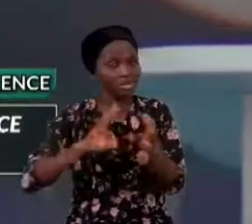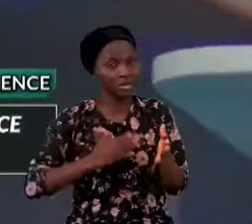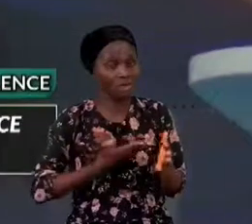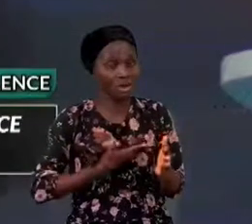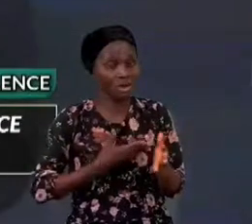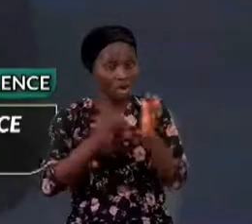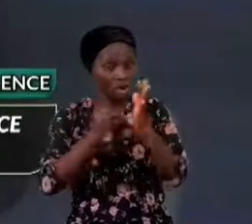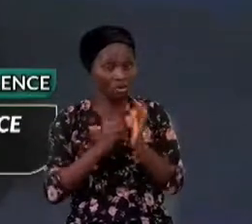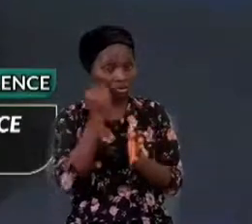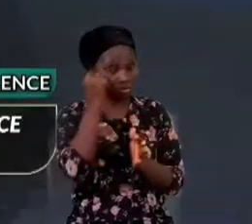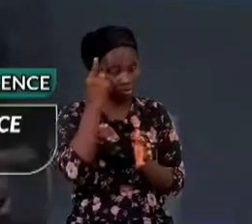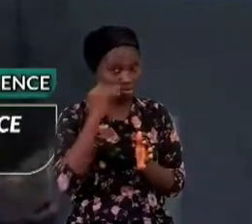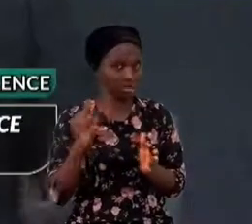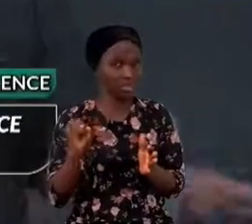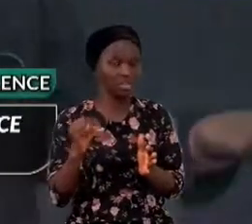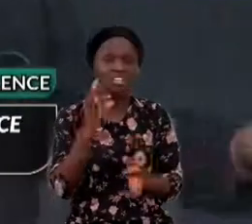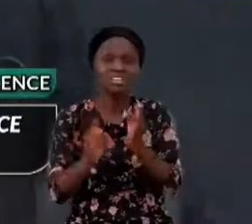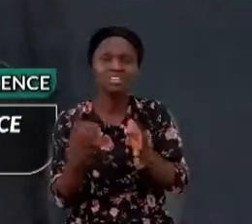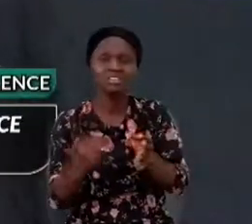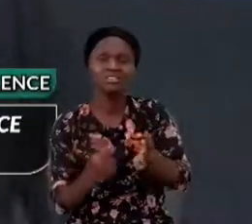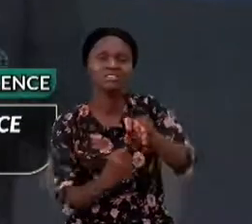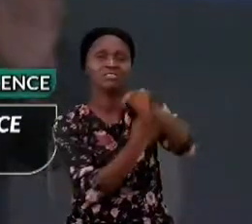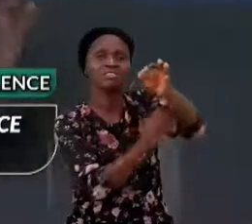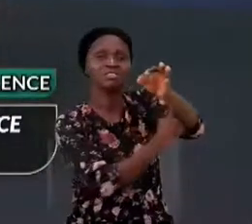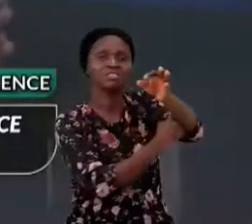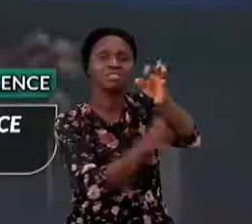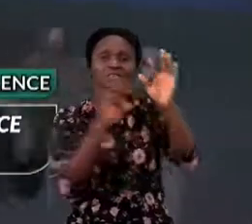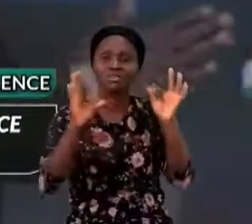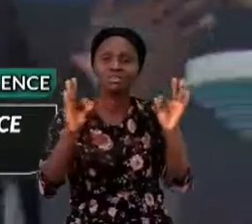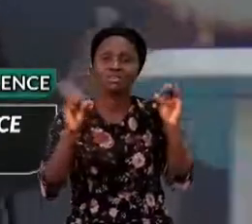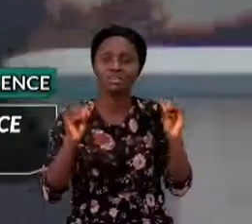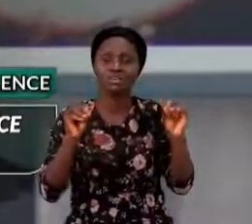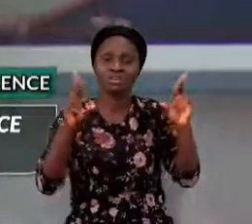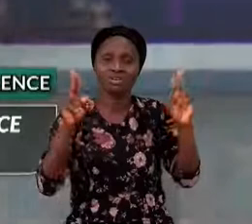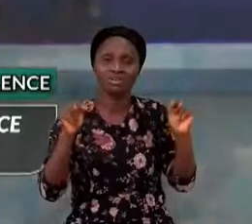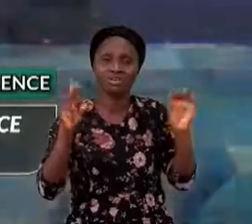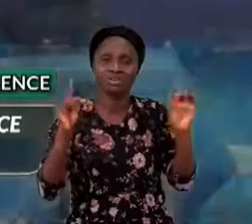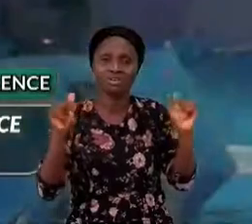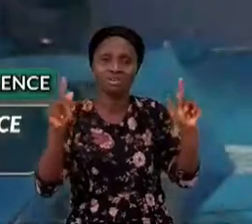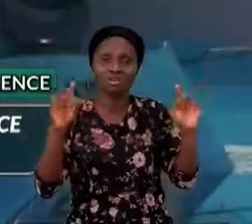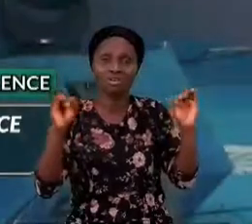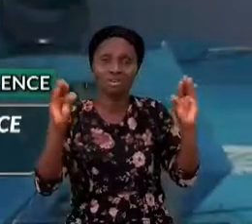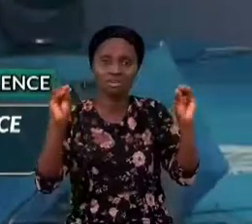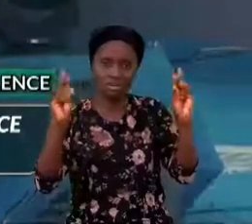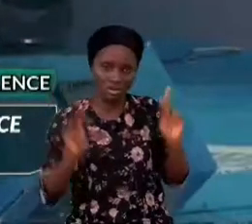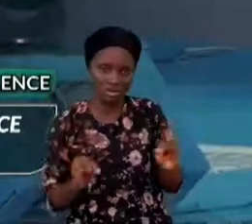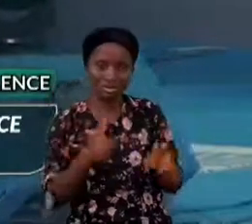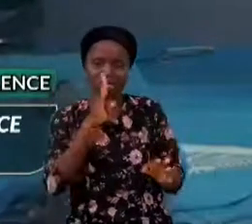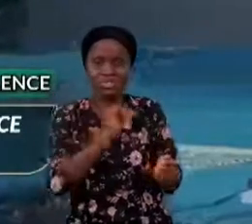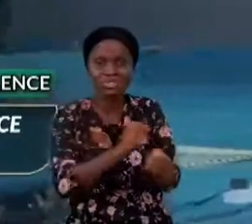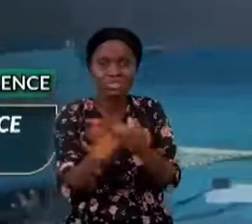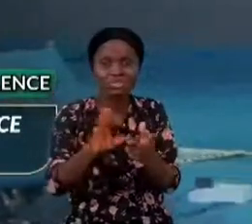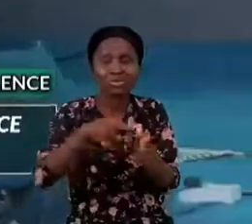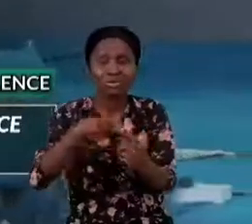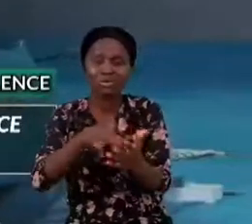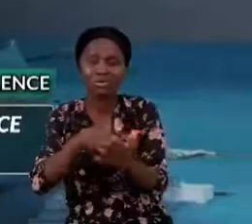le jeune, l'élève diligent, déterminé, le dirigeant de demain peut-il faire? Il faut donc maintenir